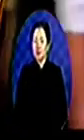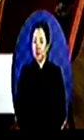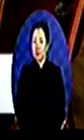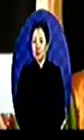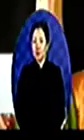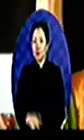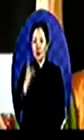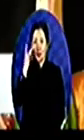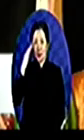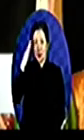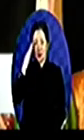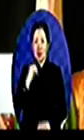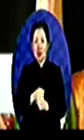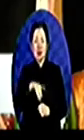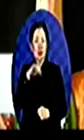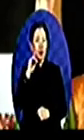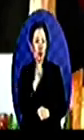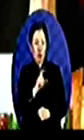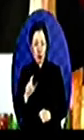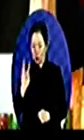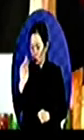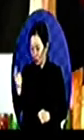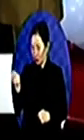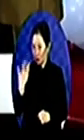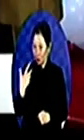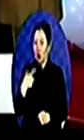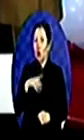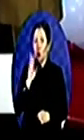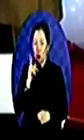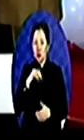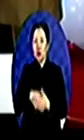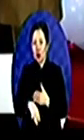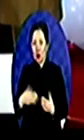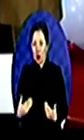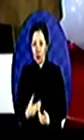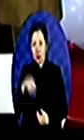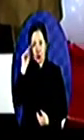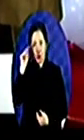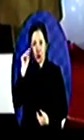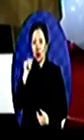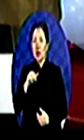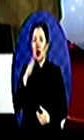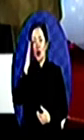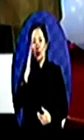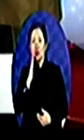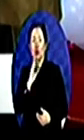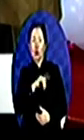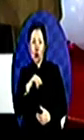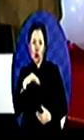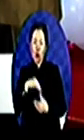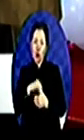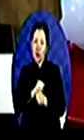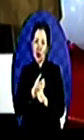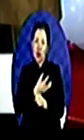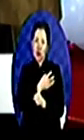Эр цэргийн алба хаах хугацаанд залуус хүний үг даадаггүй болохоос эхлээд амьдралд суралцсан. Эх орон эцэг их өөрийнхөө өмнө өндөр